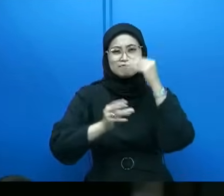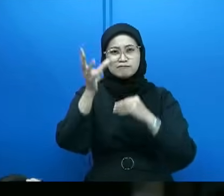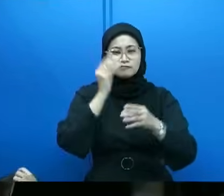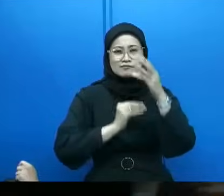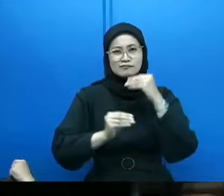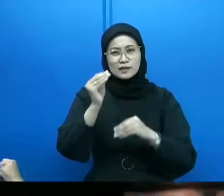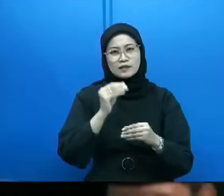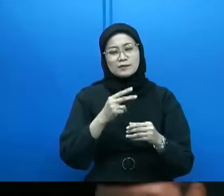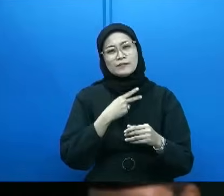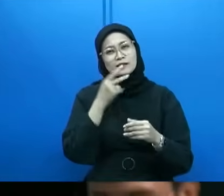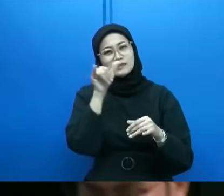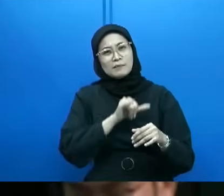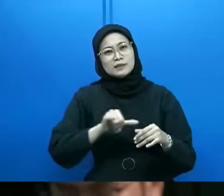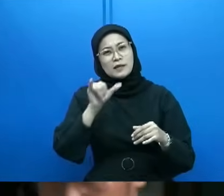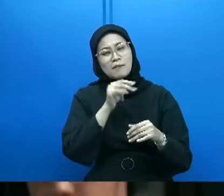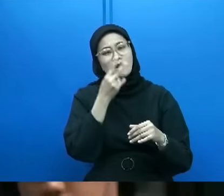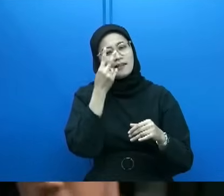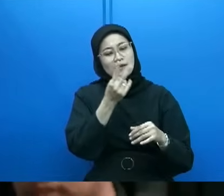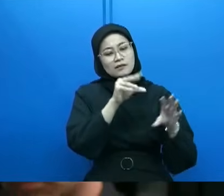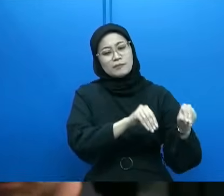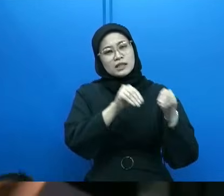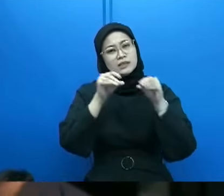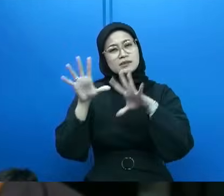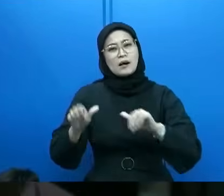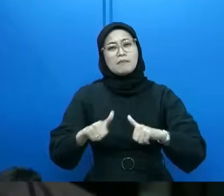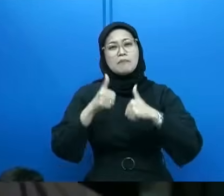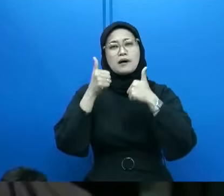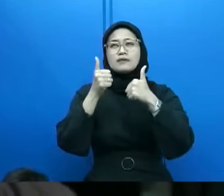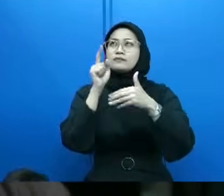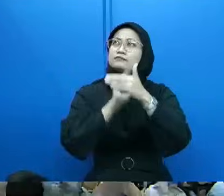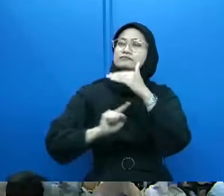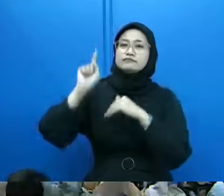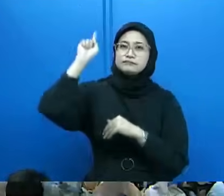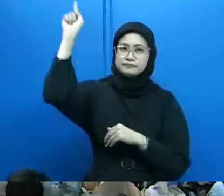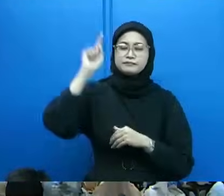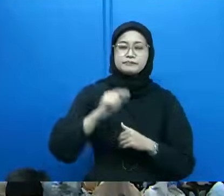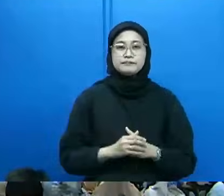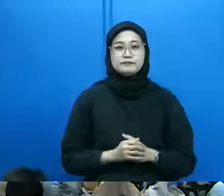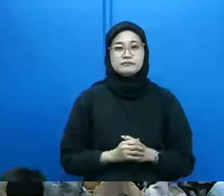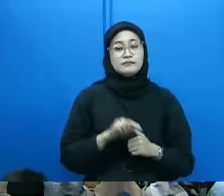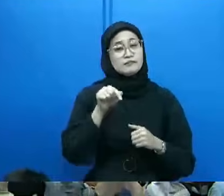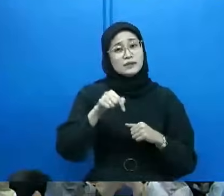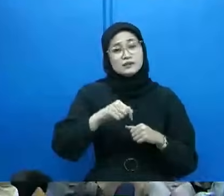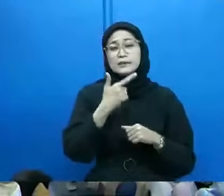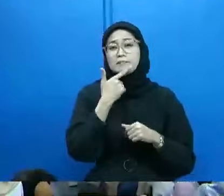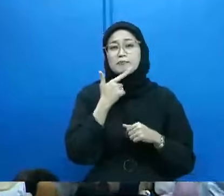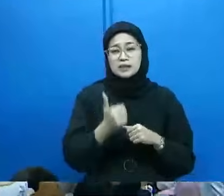jadi orang berhijrah lebih baik di hadapan Allah Subhanahu wa taala. Ini penting saya lakukan, Abu